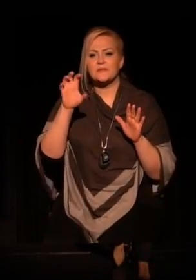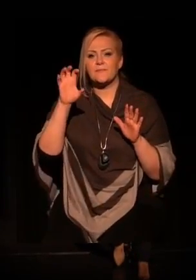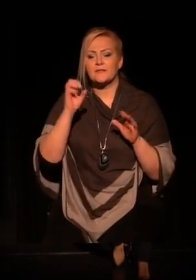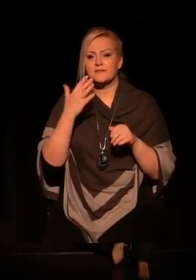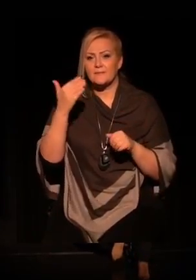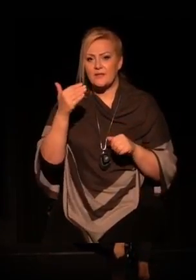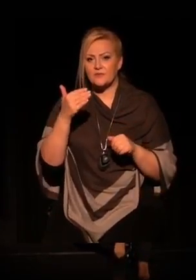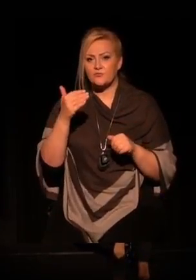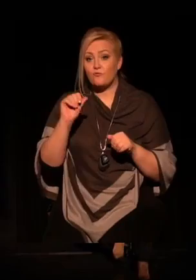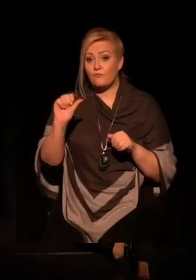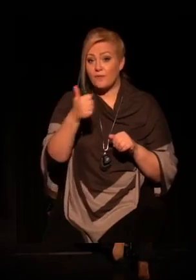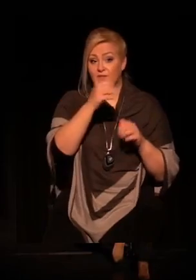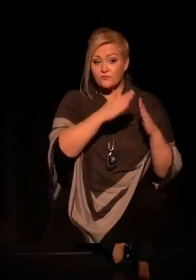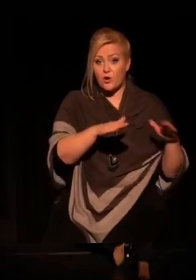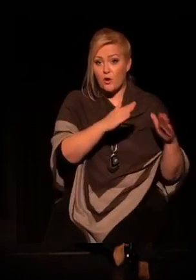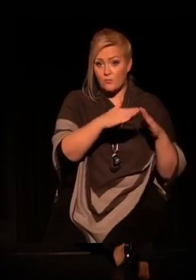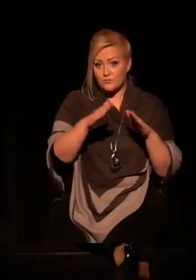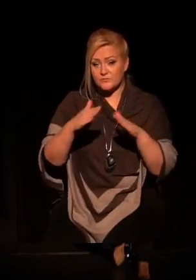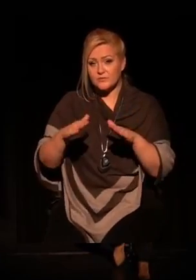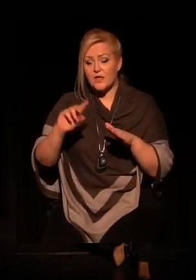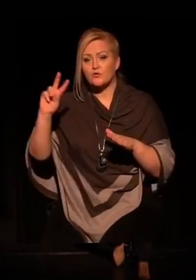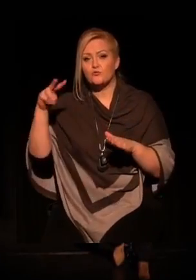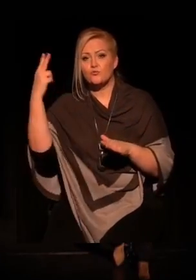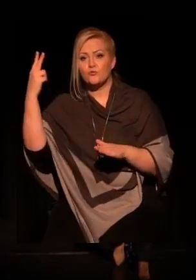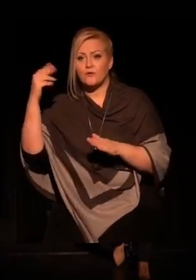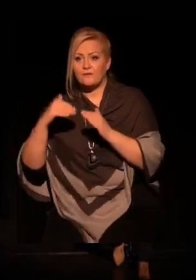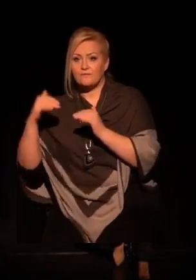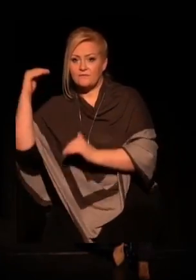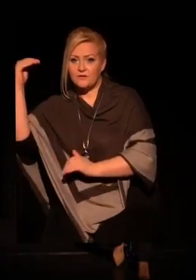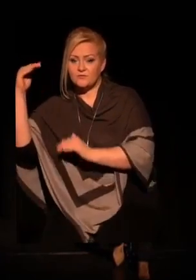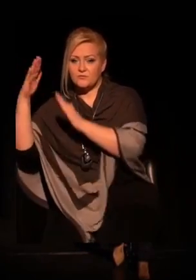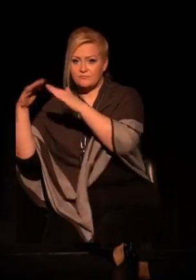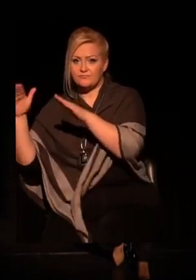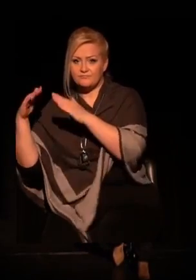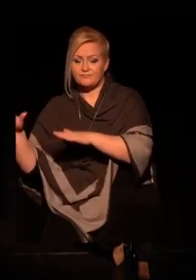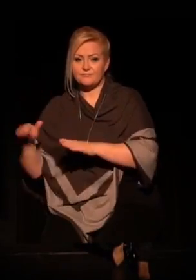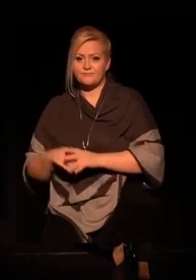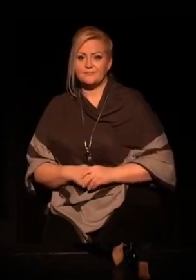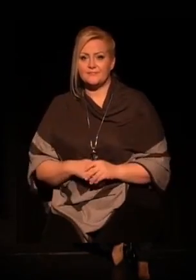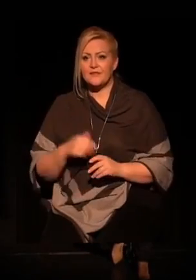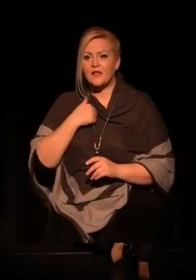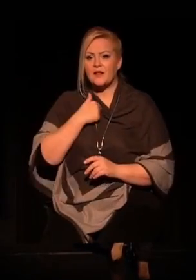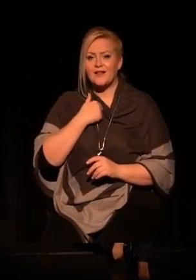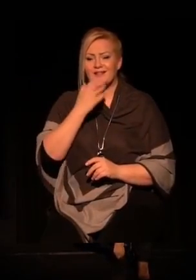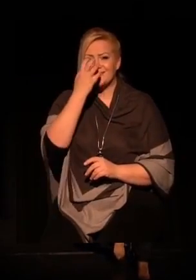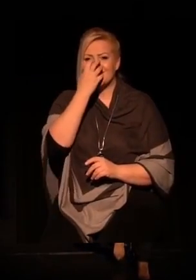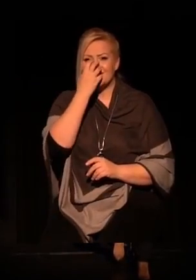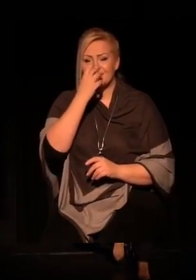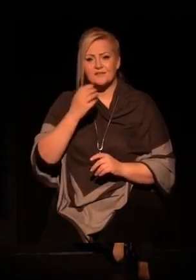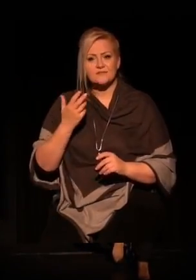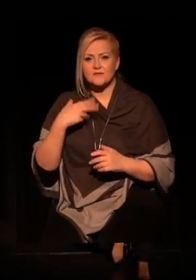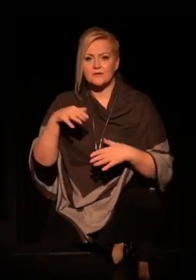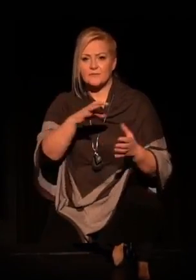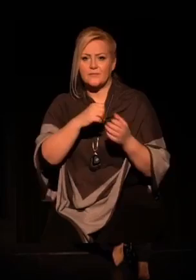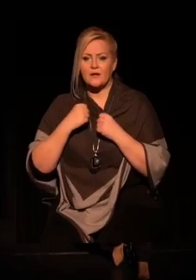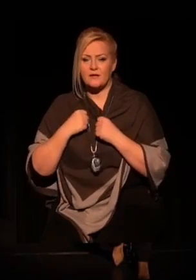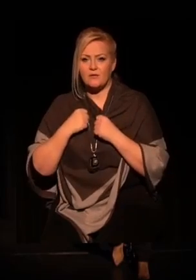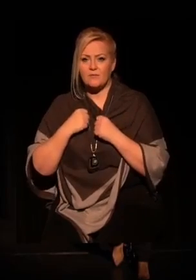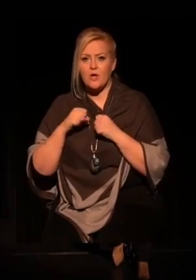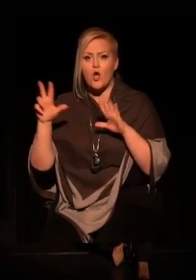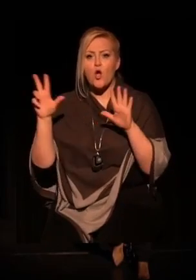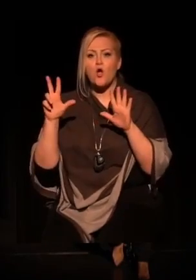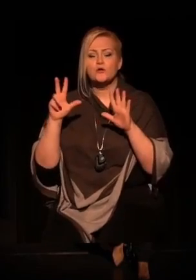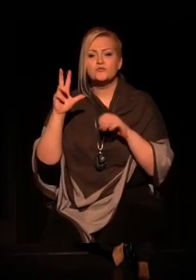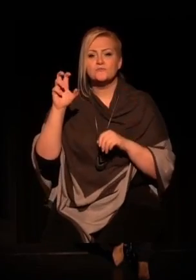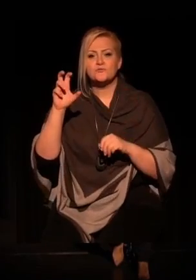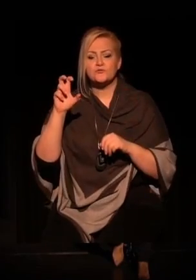bo ten drugi obóz się ciągnie na dość dużej wysokości. Tylko ja jestem tutaj bez tlenu, bo stwierdziłem, że do 8300 wyjdę bez